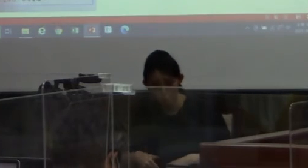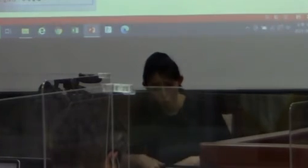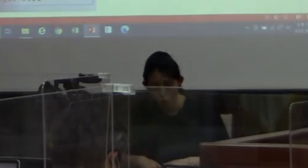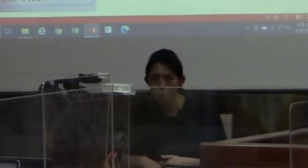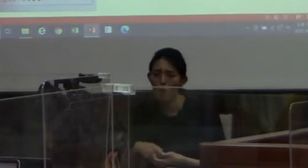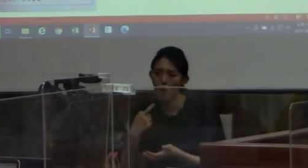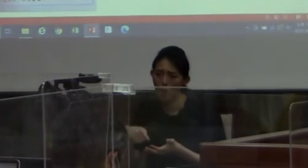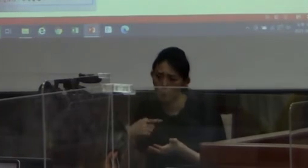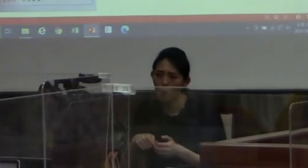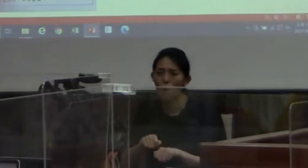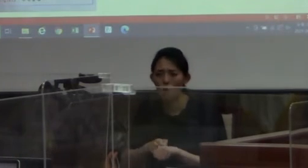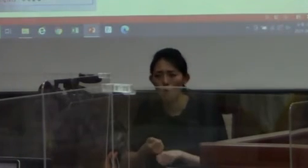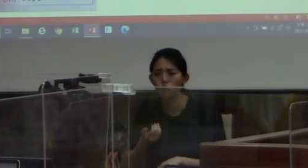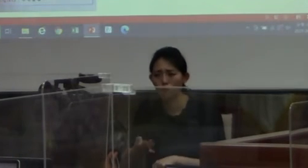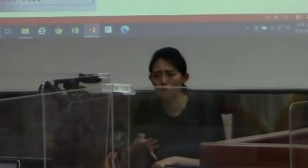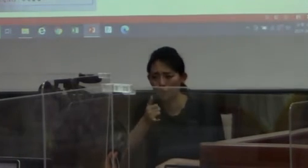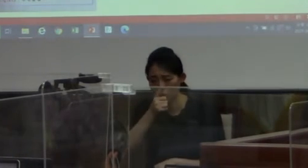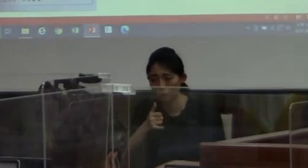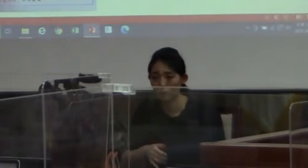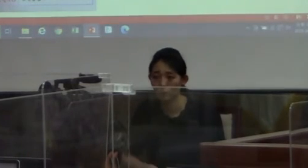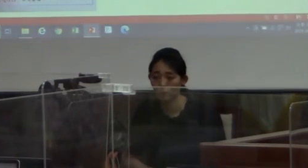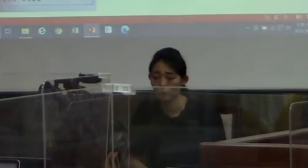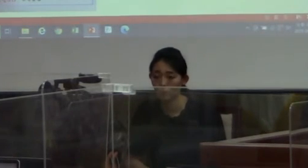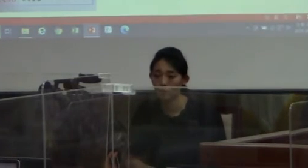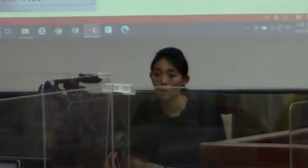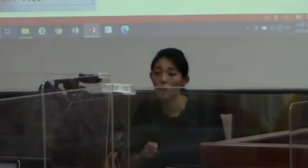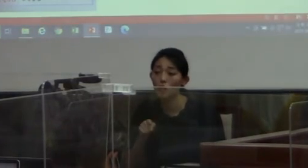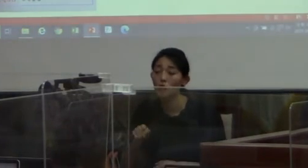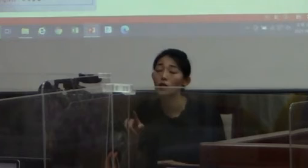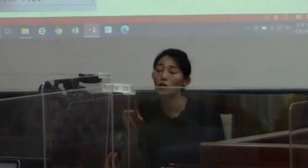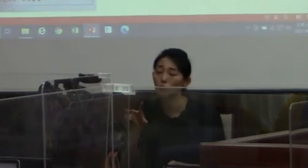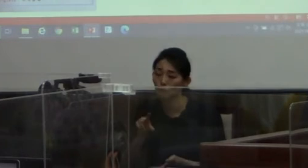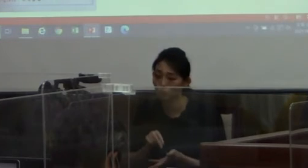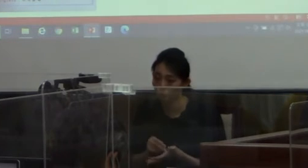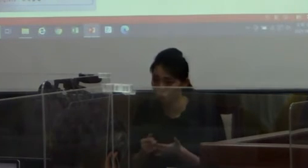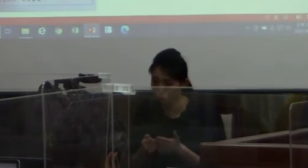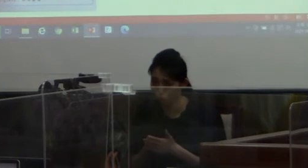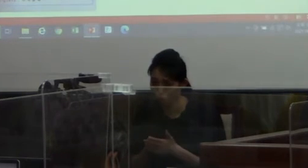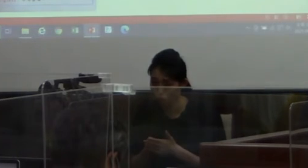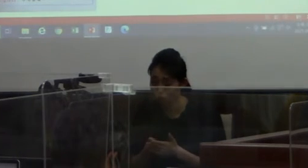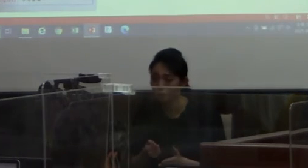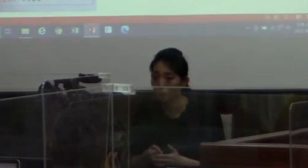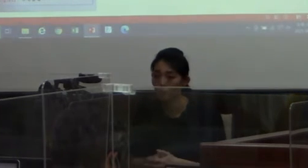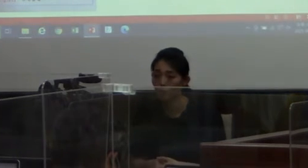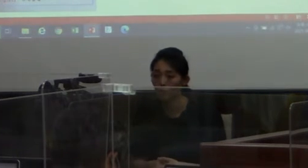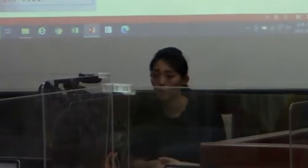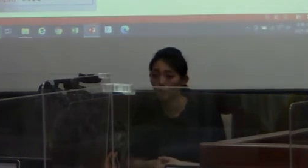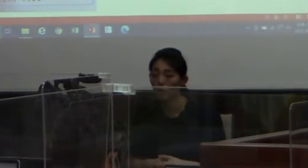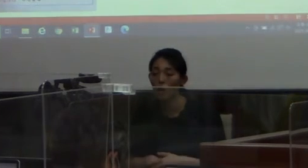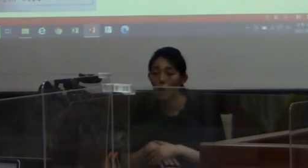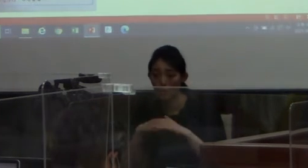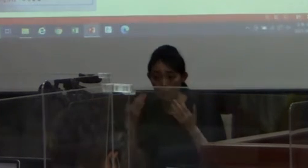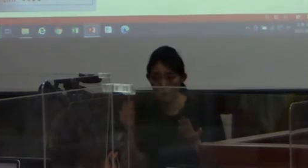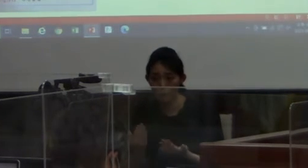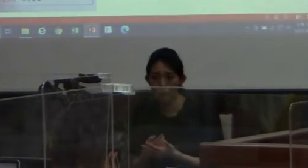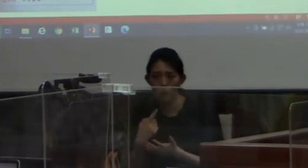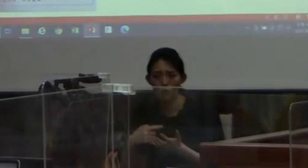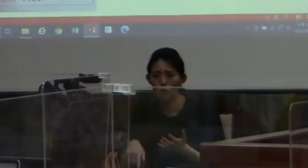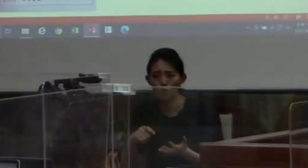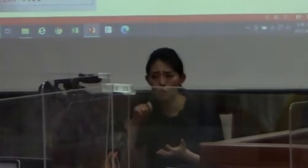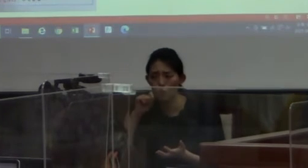페랄트를 과태료도 매기고 그러는 거예요. 예, 맞습니다. 그래서 그 문제 때문에 바로 그 문제입니다. 다 지도를 할 수